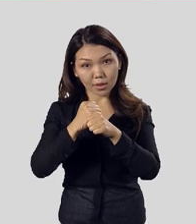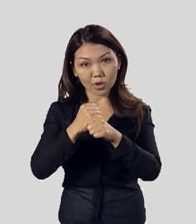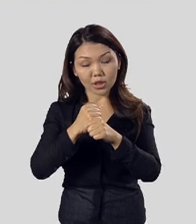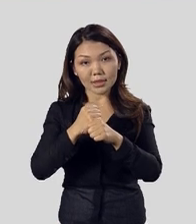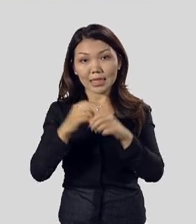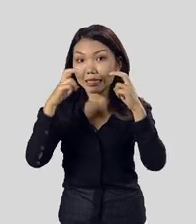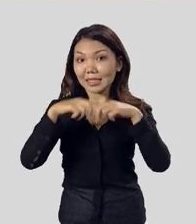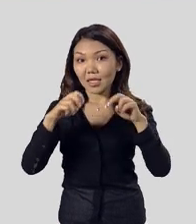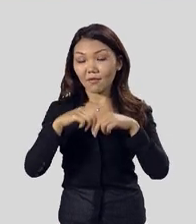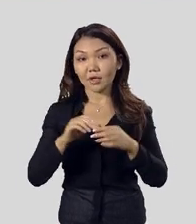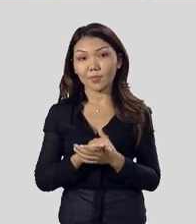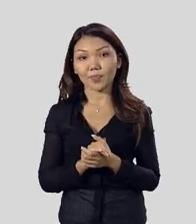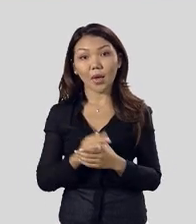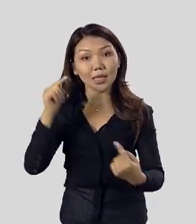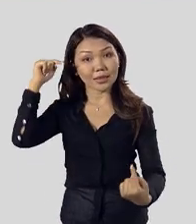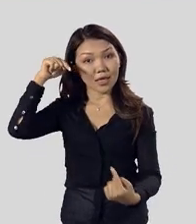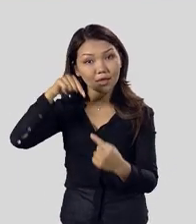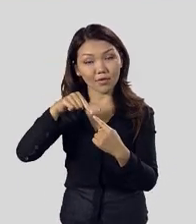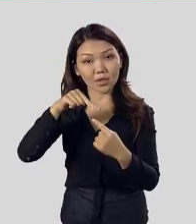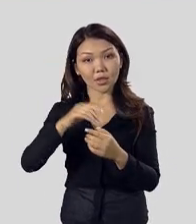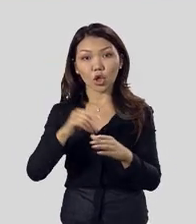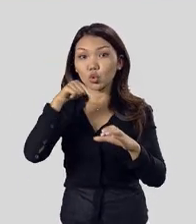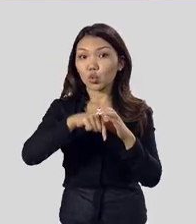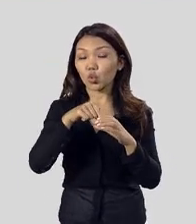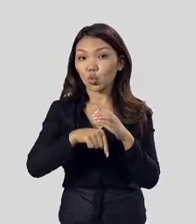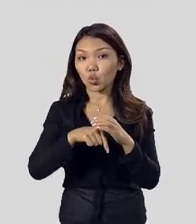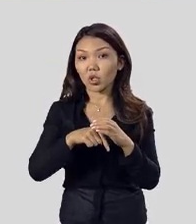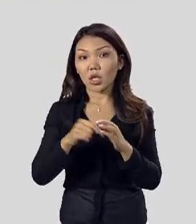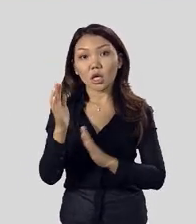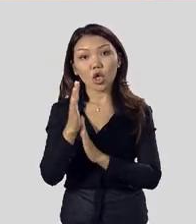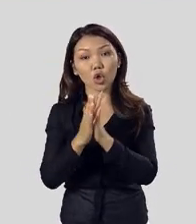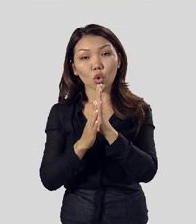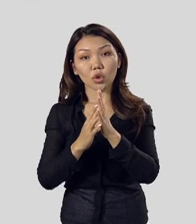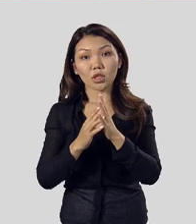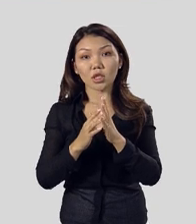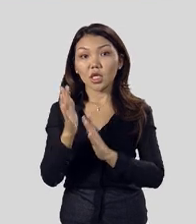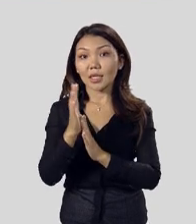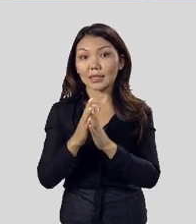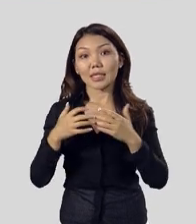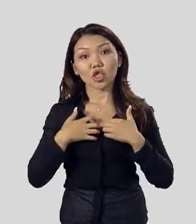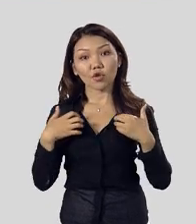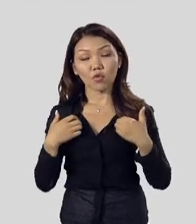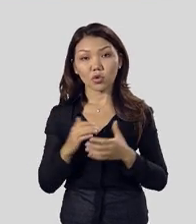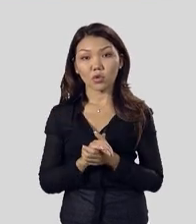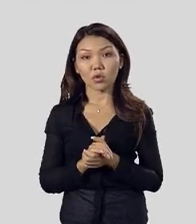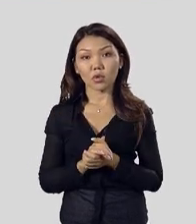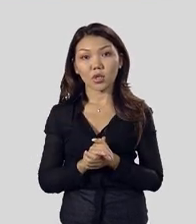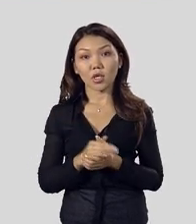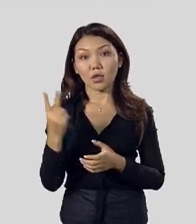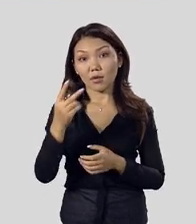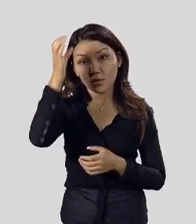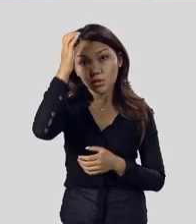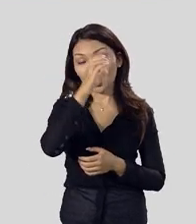соответствии в структуре и росте животных и растений теодор шванн и матиас